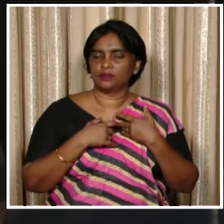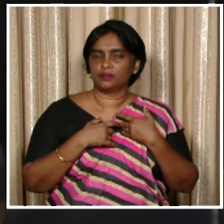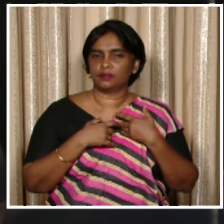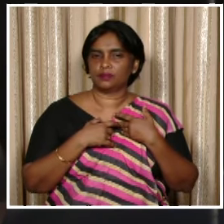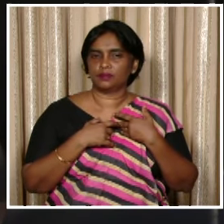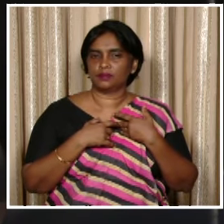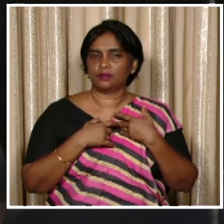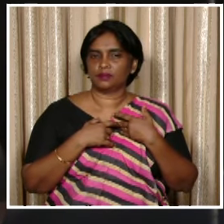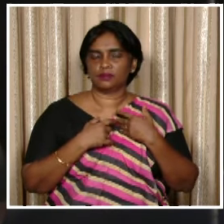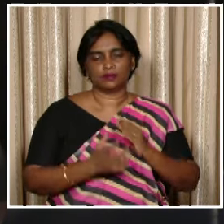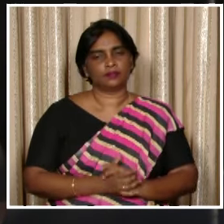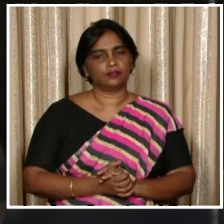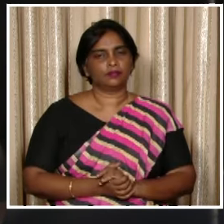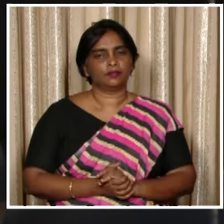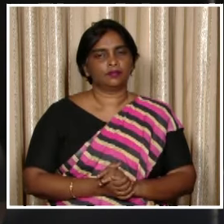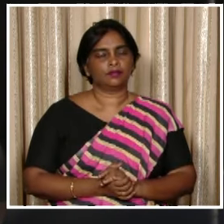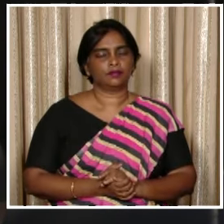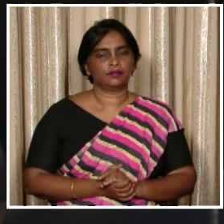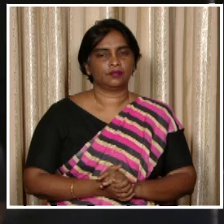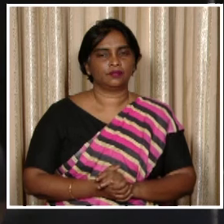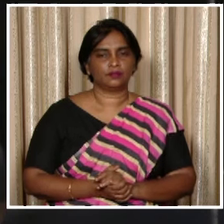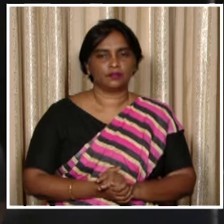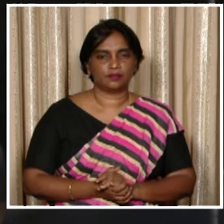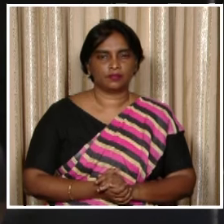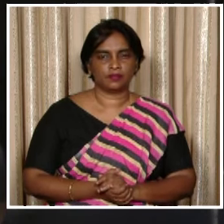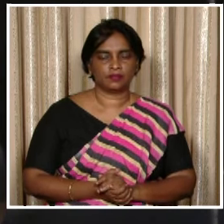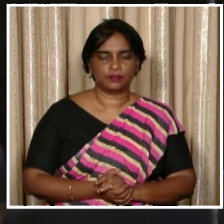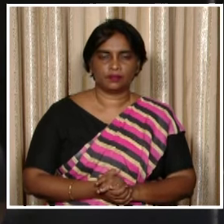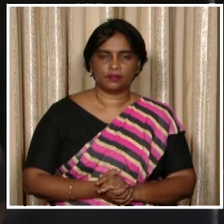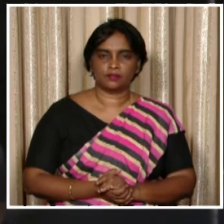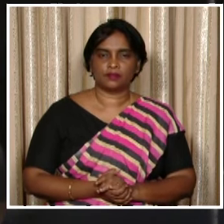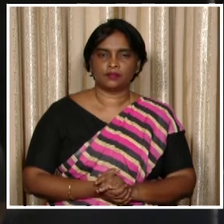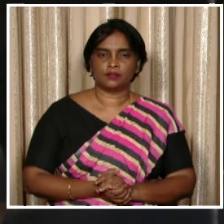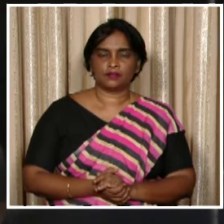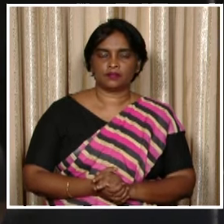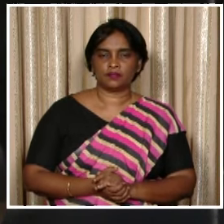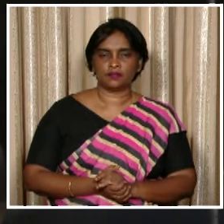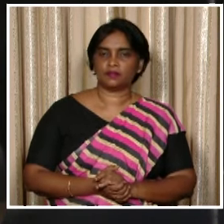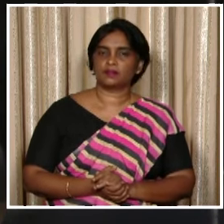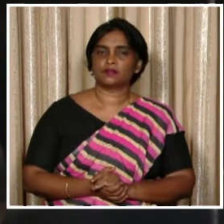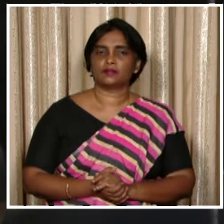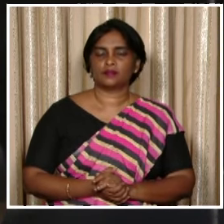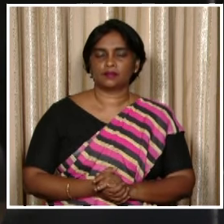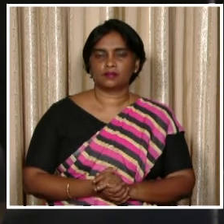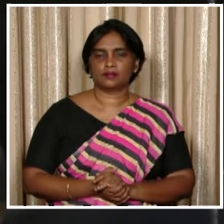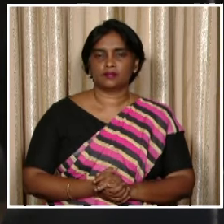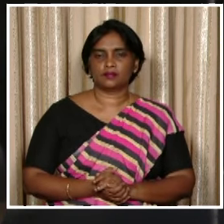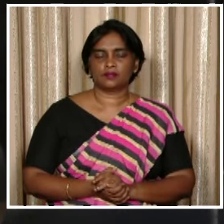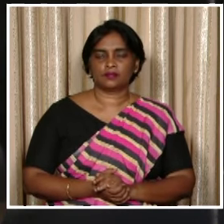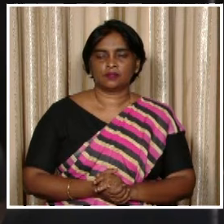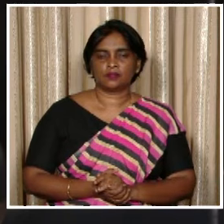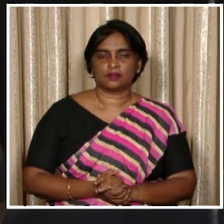සභාපත්තුමා ඕන ඔකියුපයිඩ් හවස් කියන්න මකක්ද තමන්ට අයිති ගෙදර